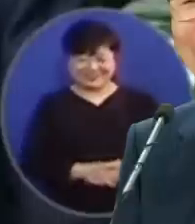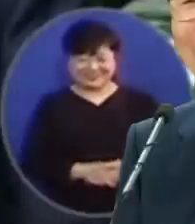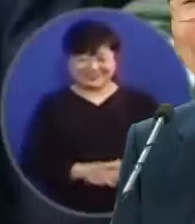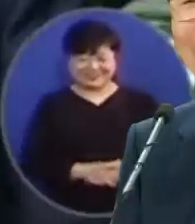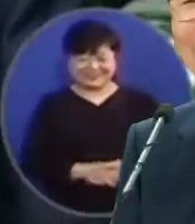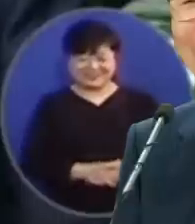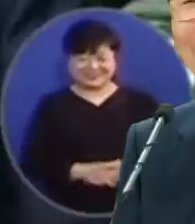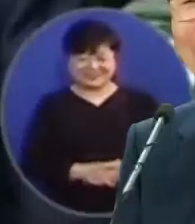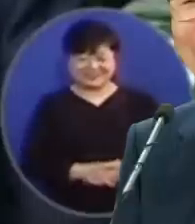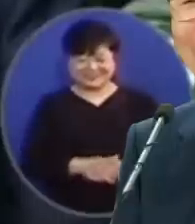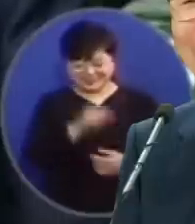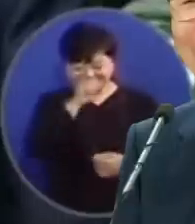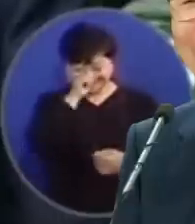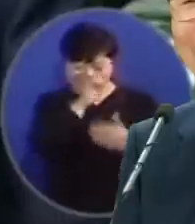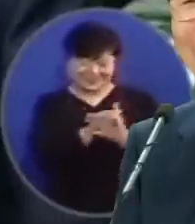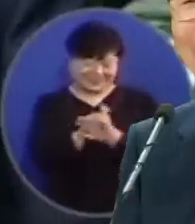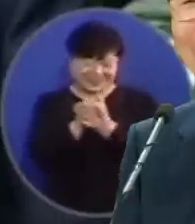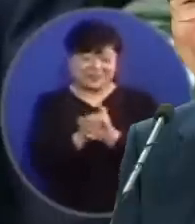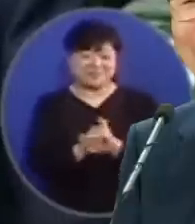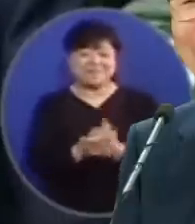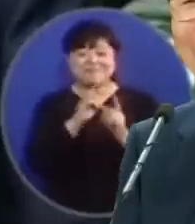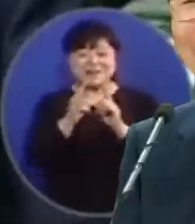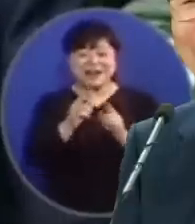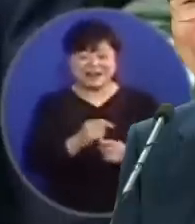얼마나 다정한 말입니까. 하나님께서